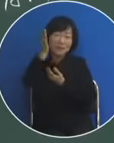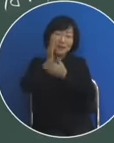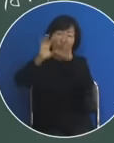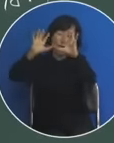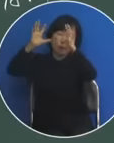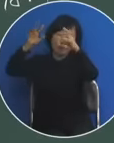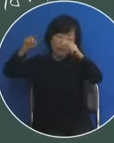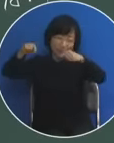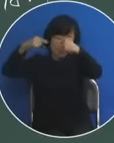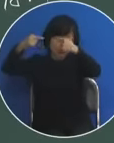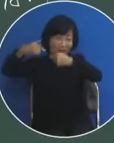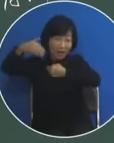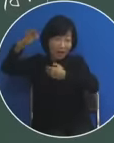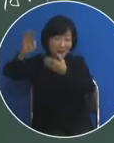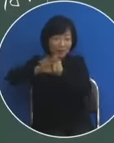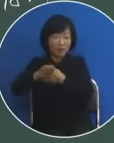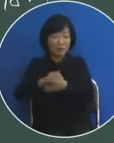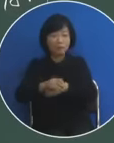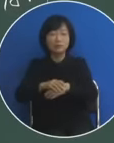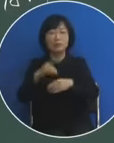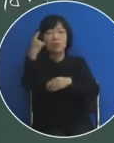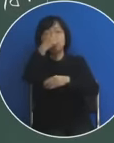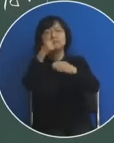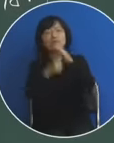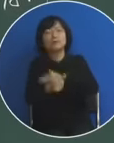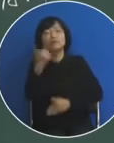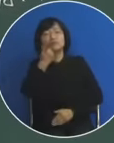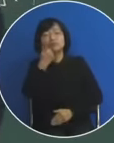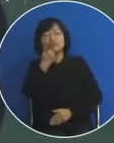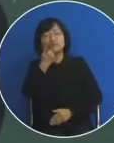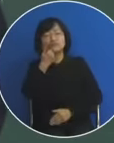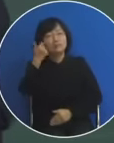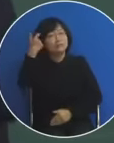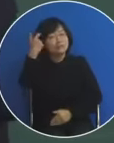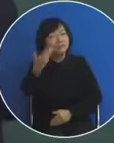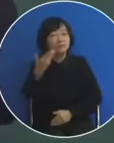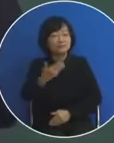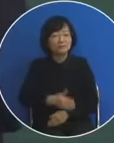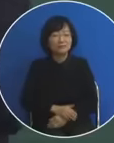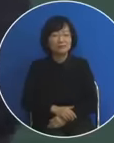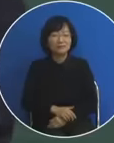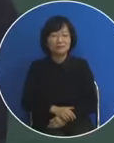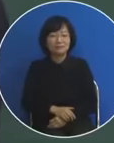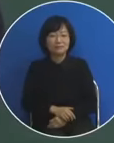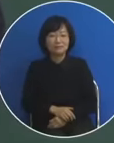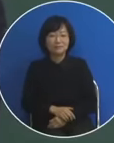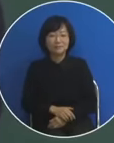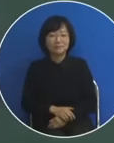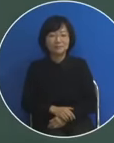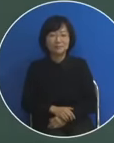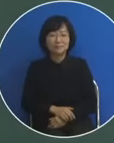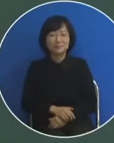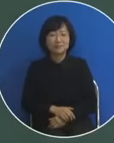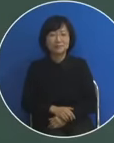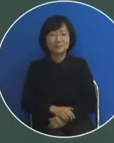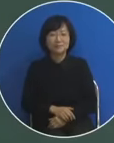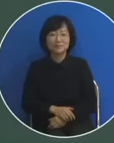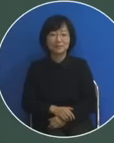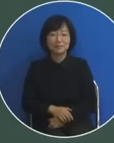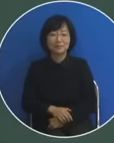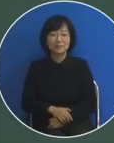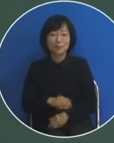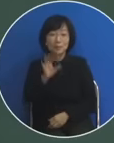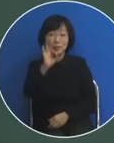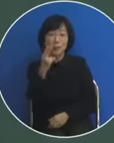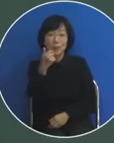대판이겠냐 말이야. 이거 물었어요. And they were asking, "If we were going to heaven right now, who would be number one in heaven?" 심지어 그 저 요한의